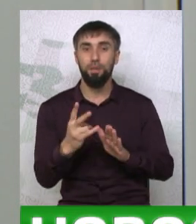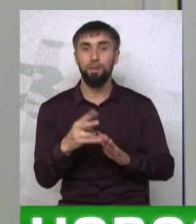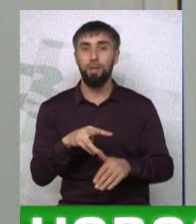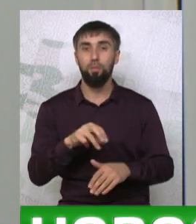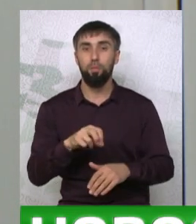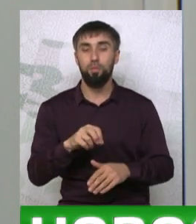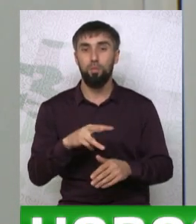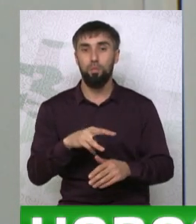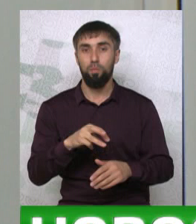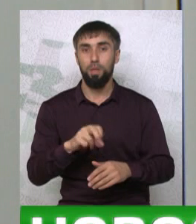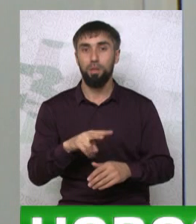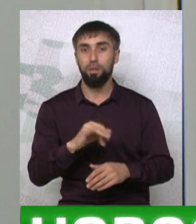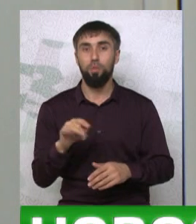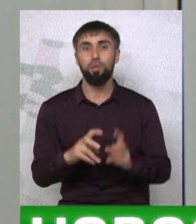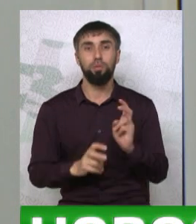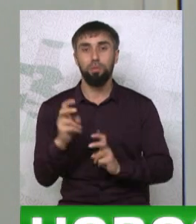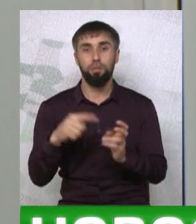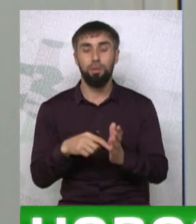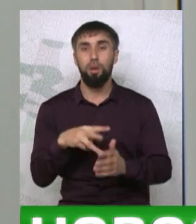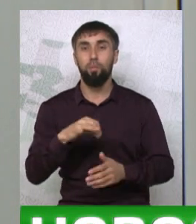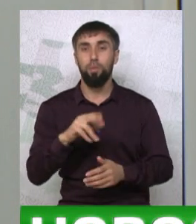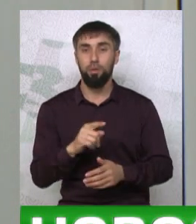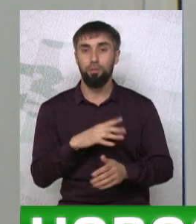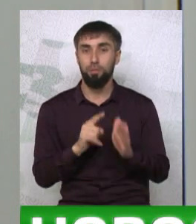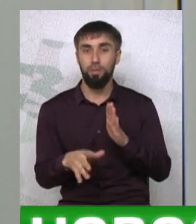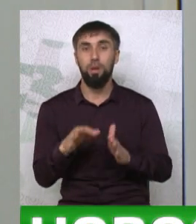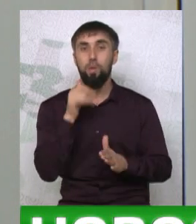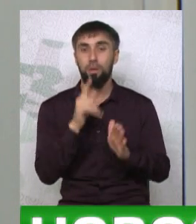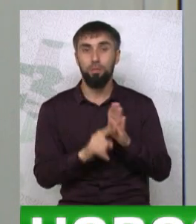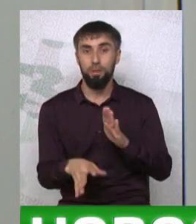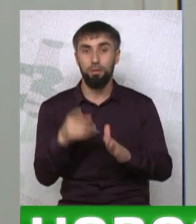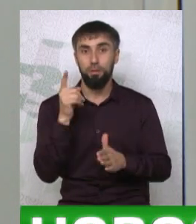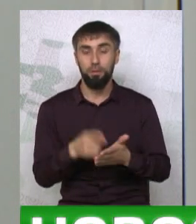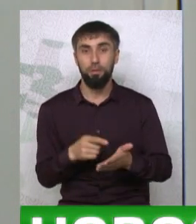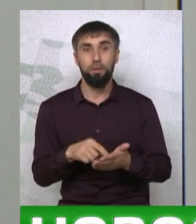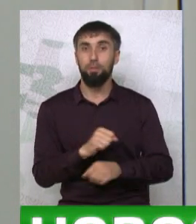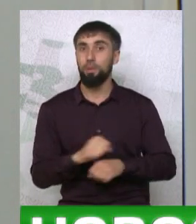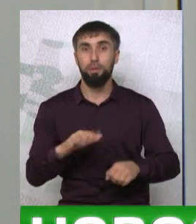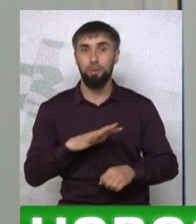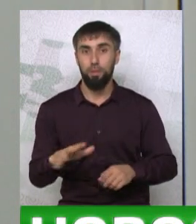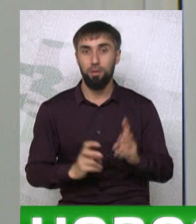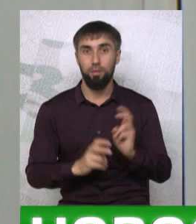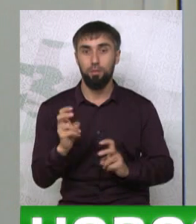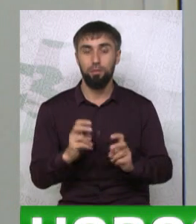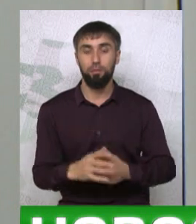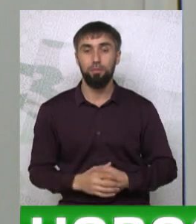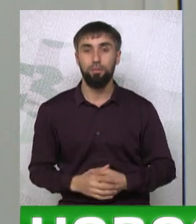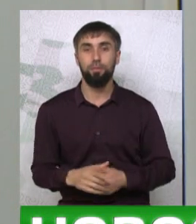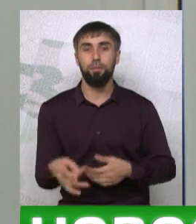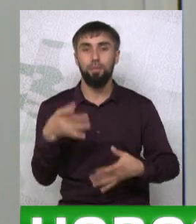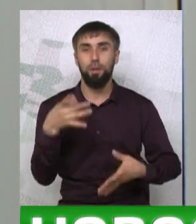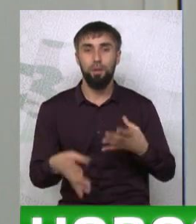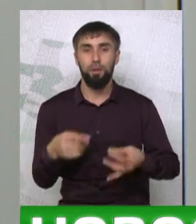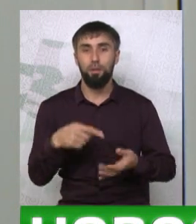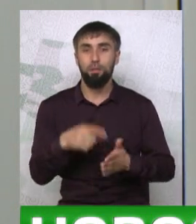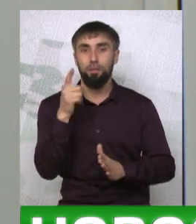мельзавод. Ну и у них это не получилось, а бомба, которая упала, не взорвалась в болотистой местности